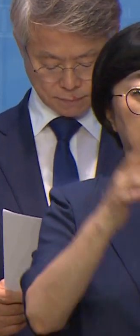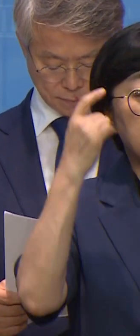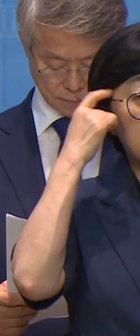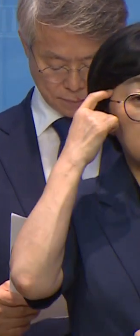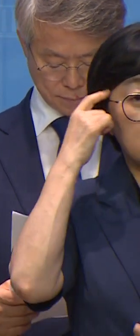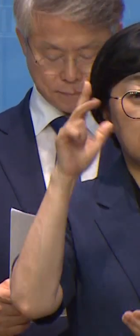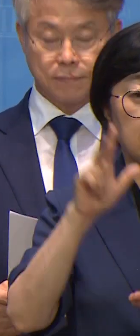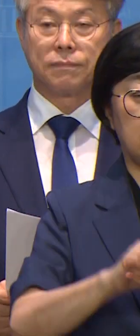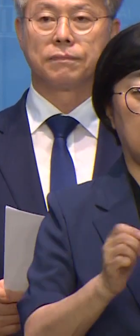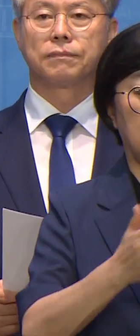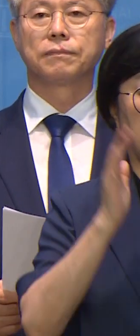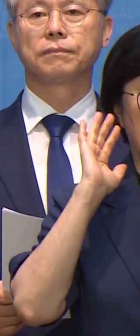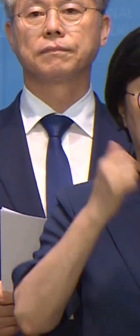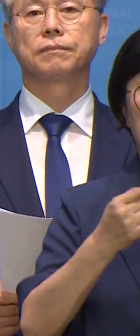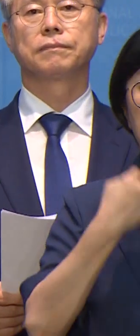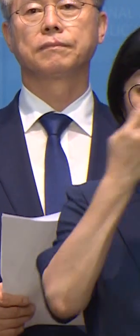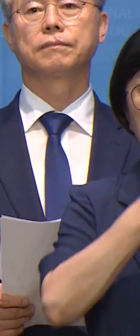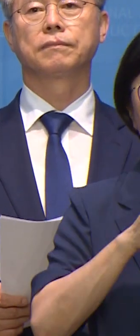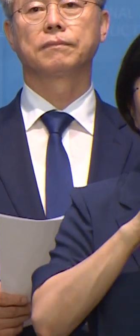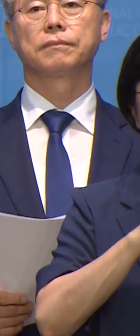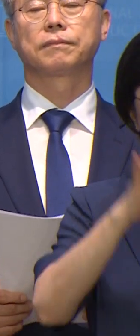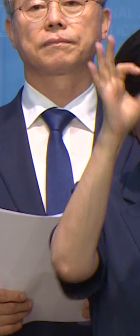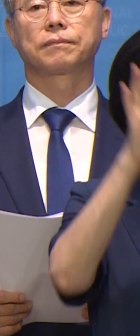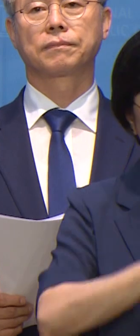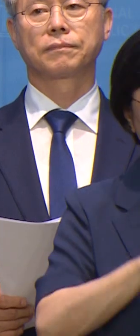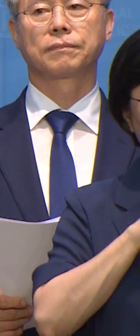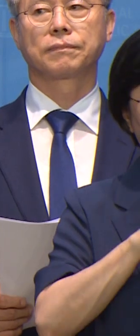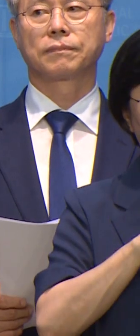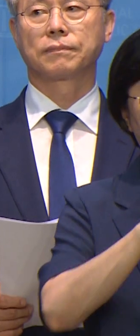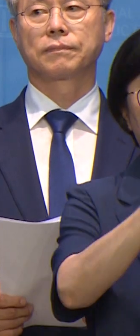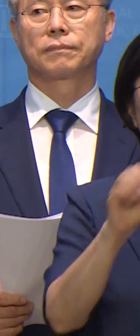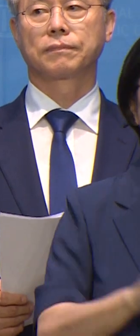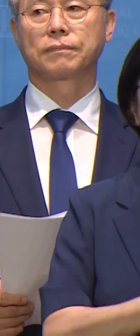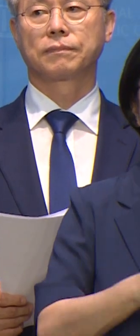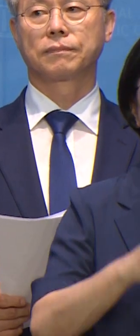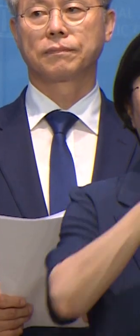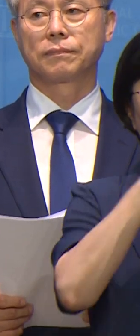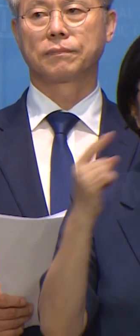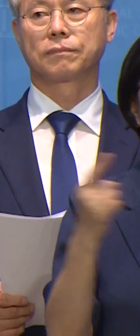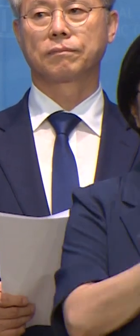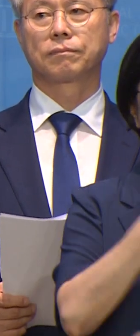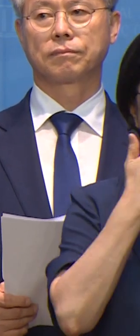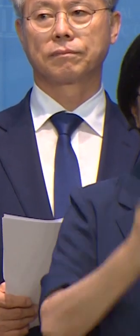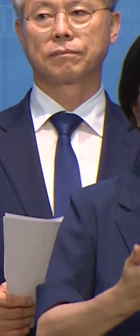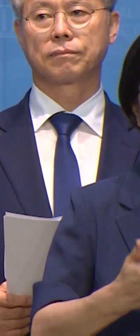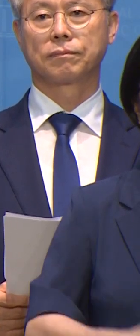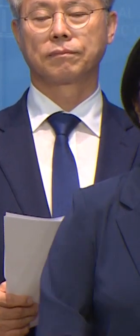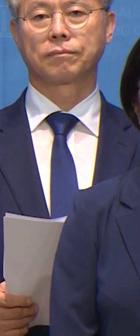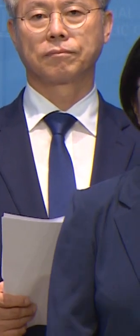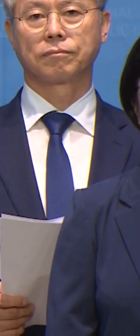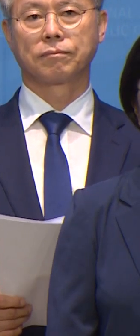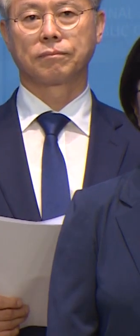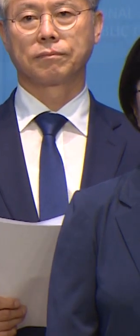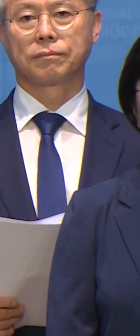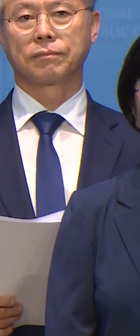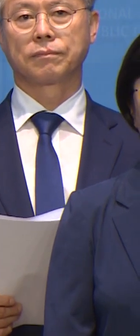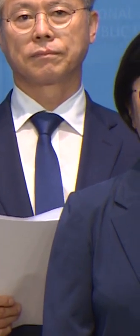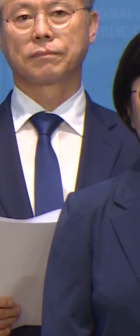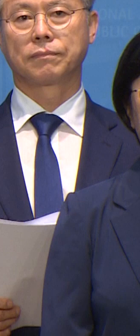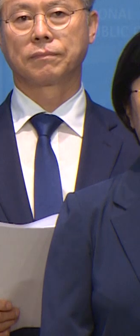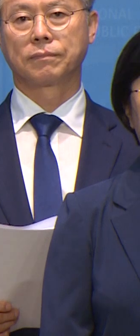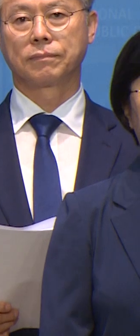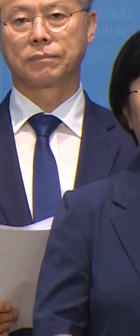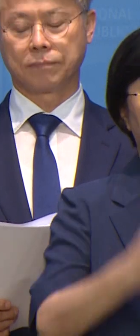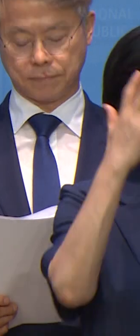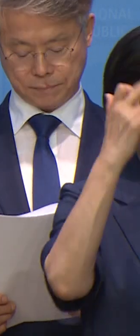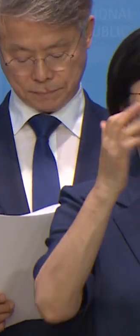인식이 대통령의 입을 통해 나온 실수라면 오히려 바로잡을 기회가 있기 때문입니다.